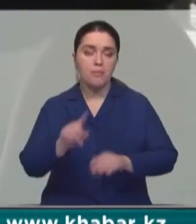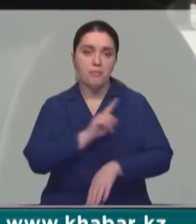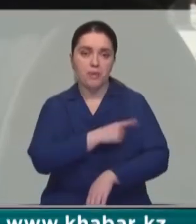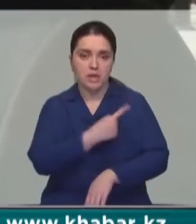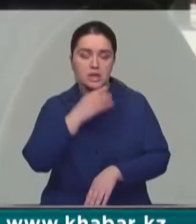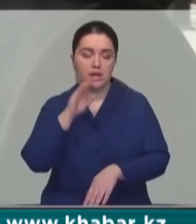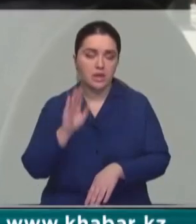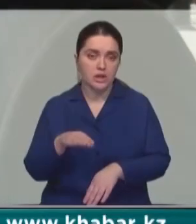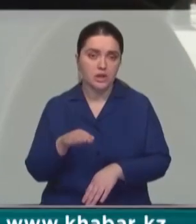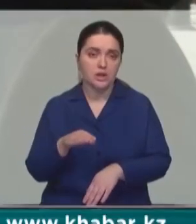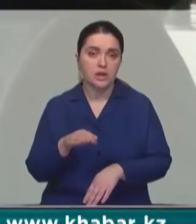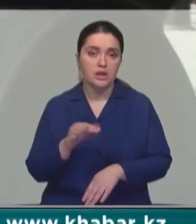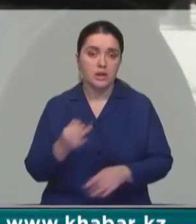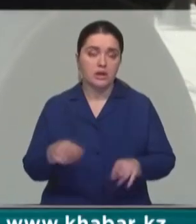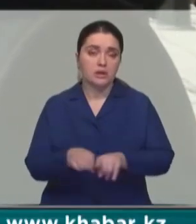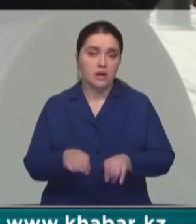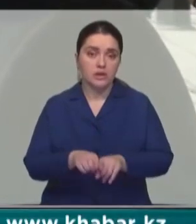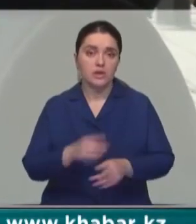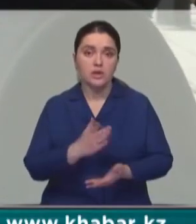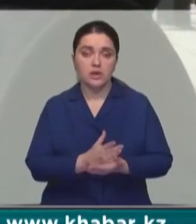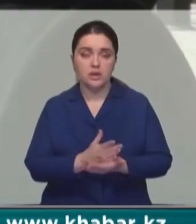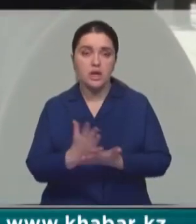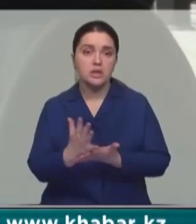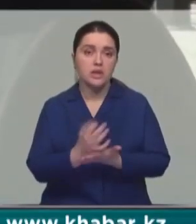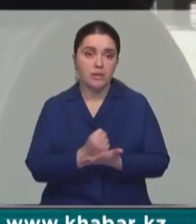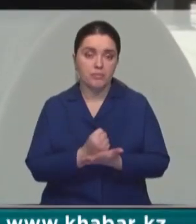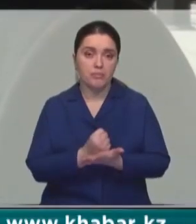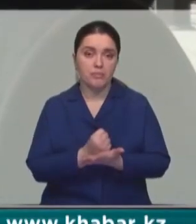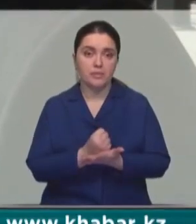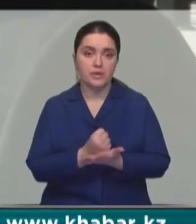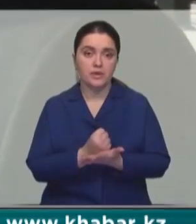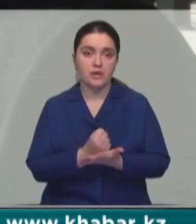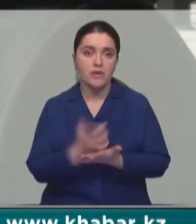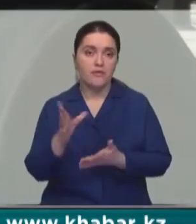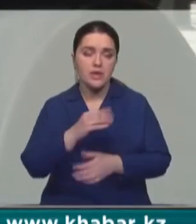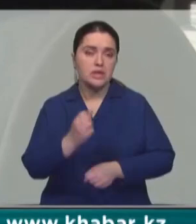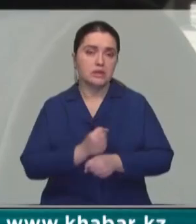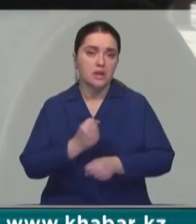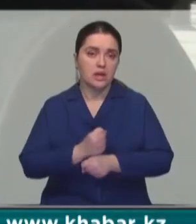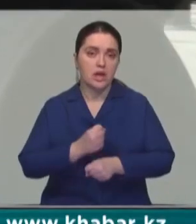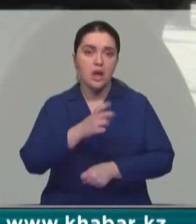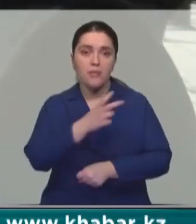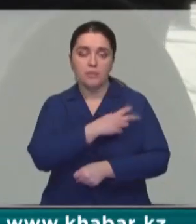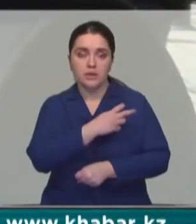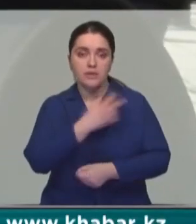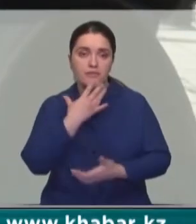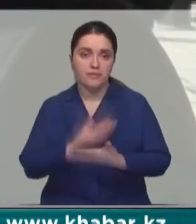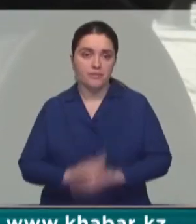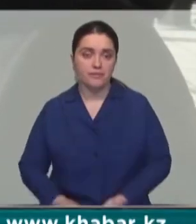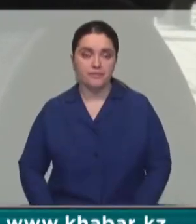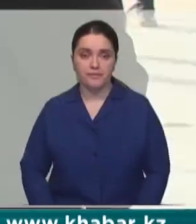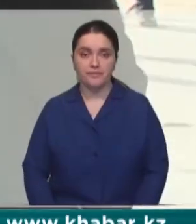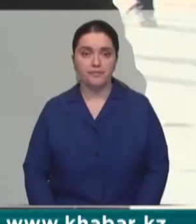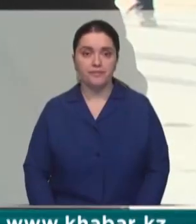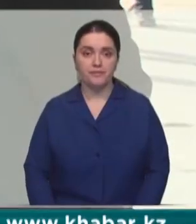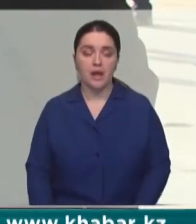достаточном количестве. Также имеется запас всех изделий медицинского назначения. Спасибо.